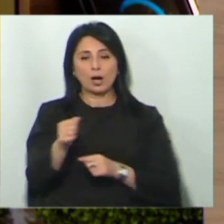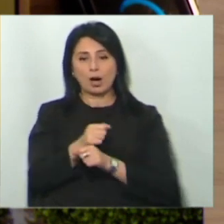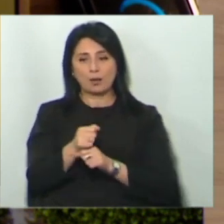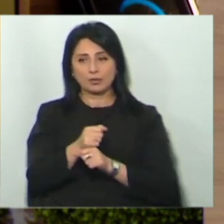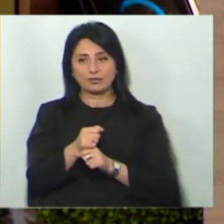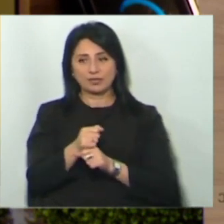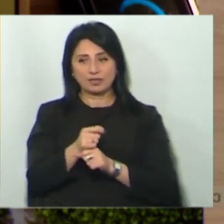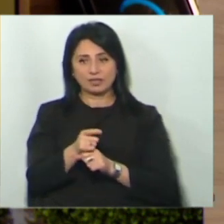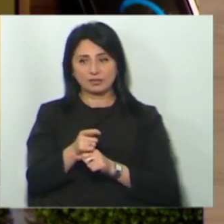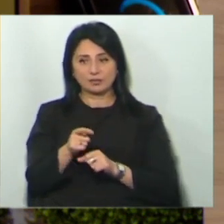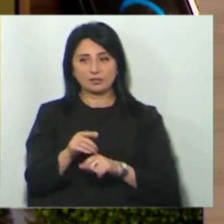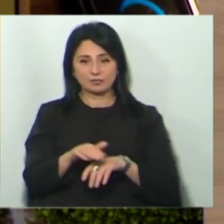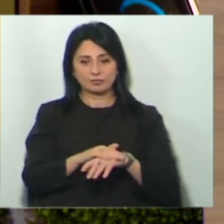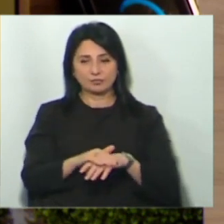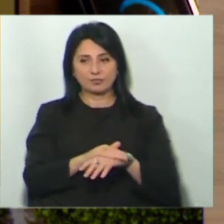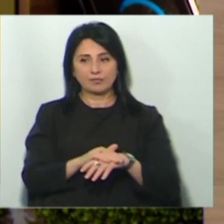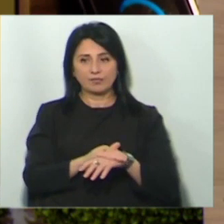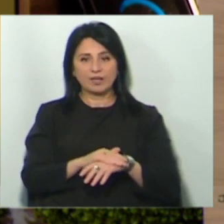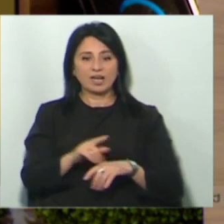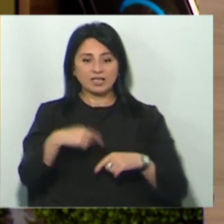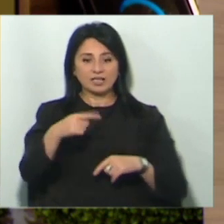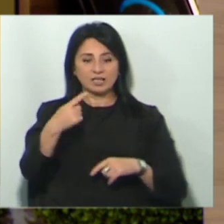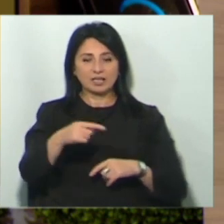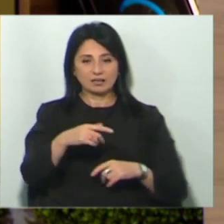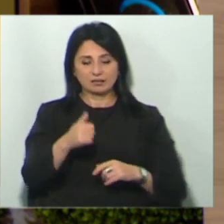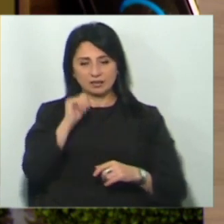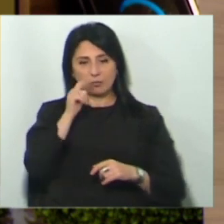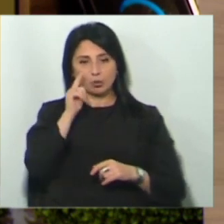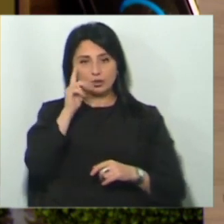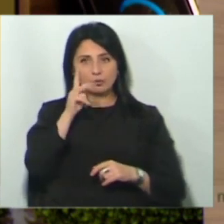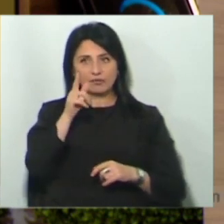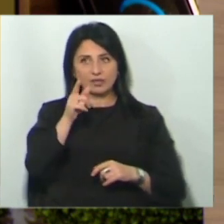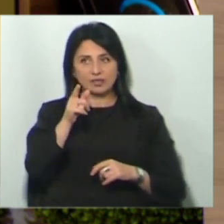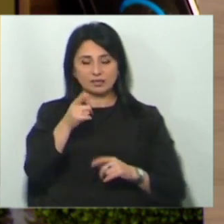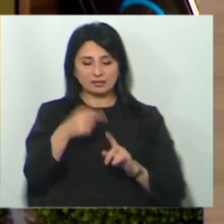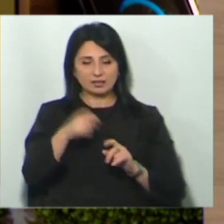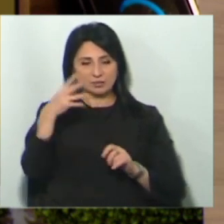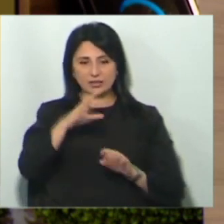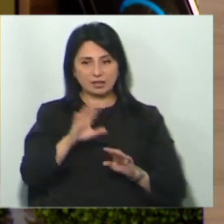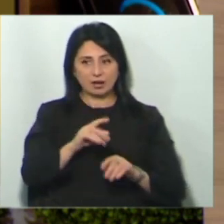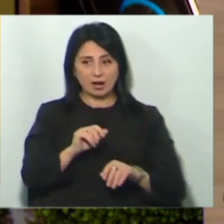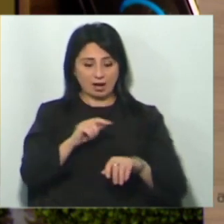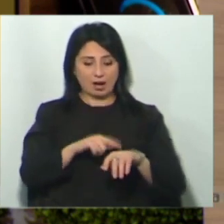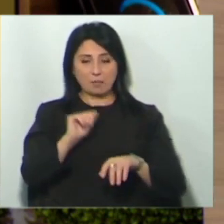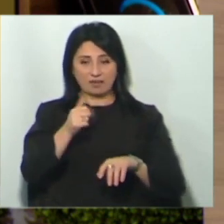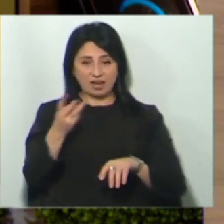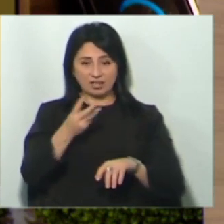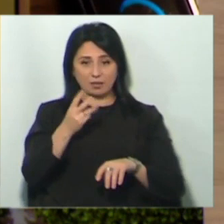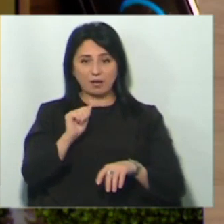და შემდეგი დღეები მაქსიმალურად მოვერიდოთ ზისხვებს, იმიტომ რომ ერთხელ დამწვარი კანი ძალიან ნადვილად იწვება მეორეჯერაც